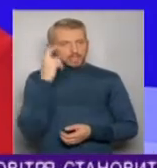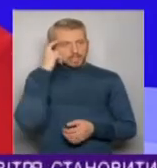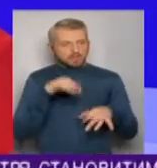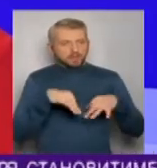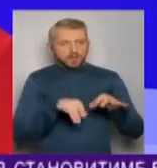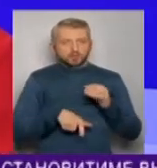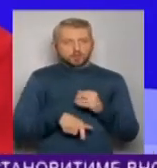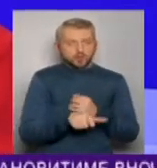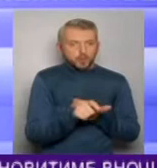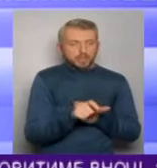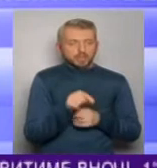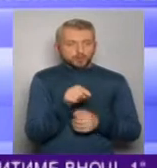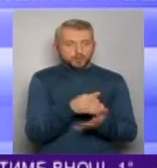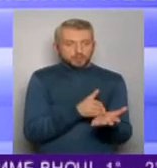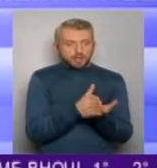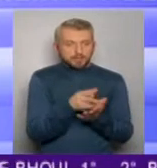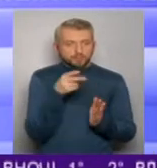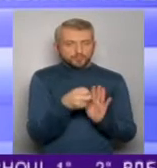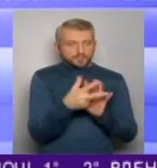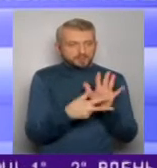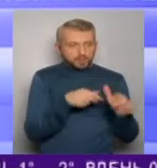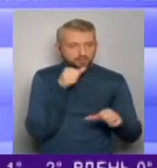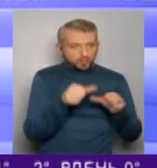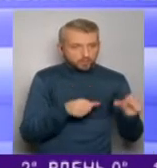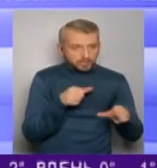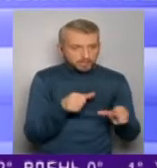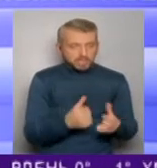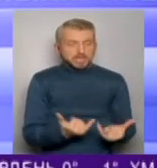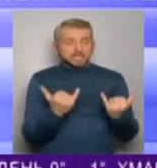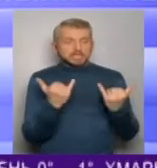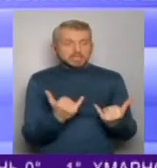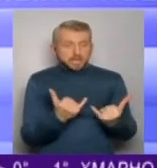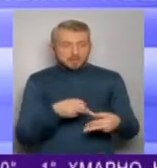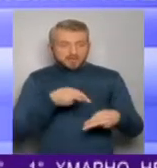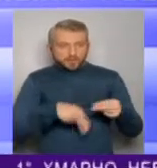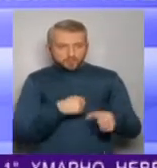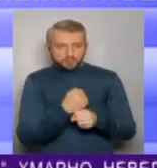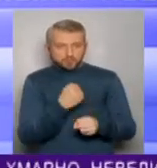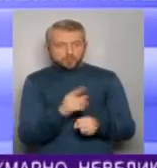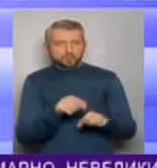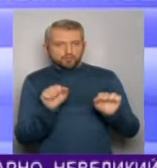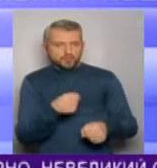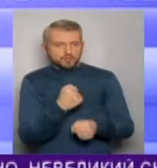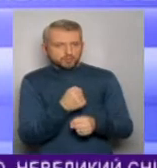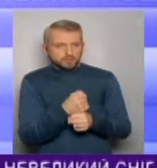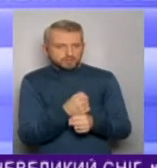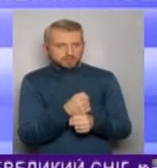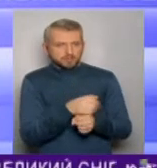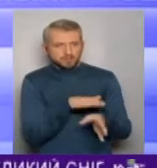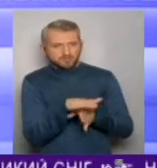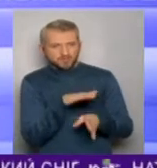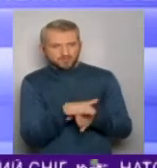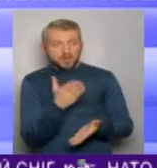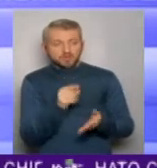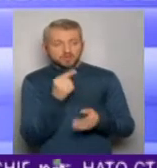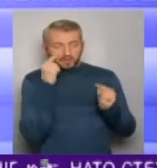«Київавтодора» і цього напрямку у 2018 році. Зараз завершуємо роботи, ті, які можна здійснювати роботи, як ви звернули